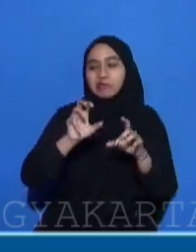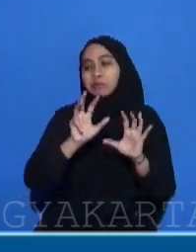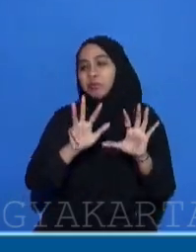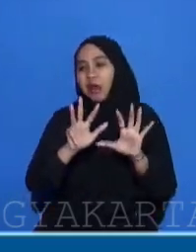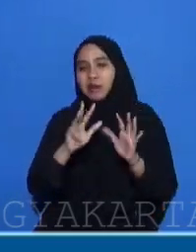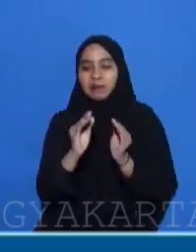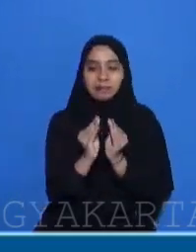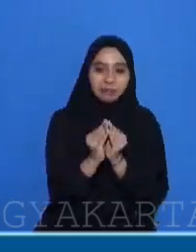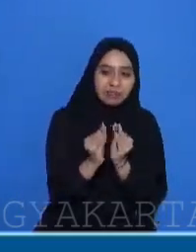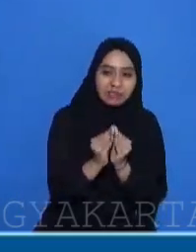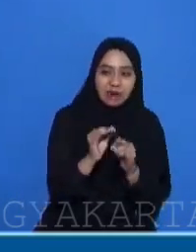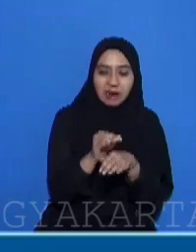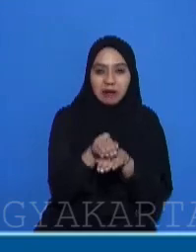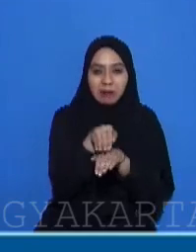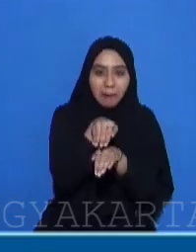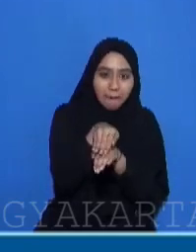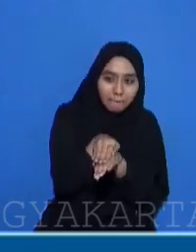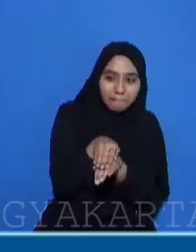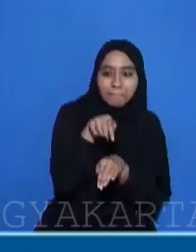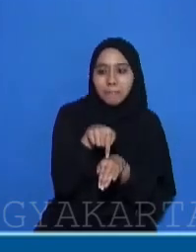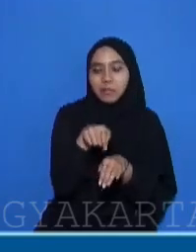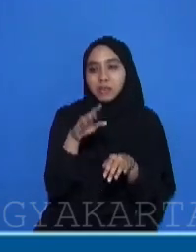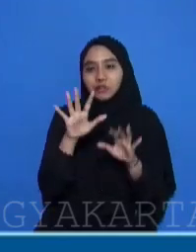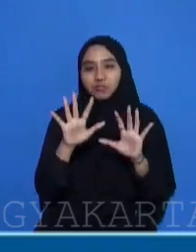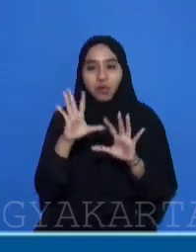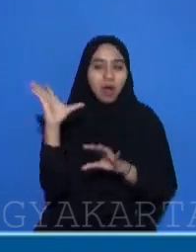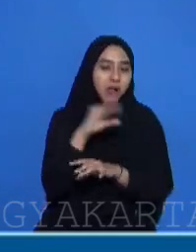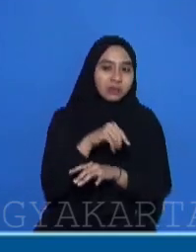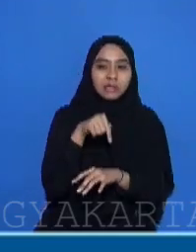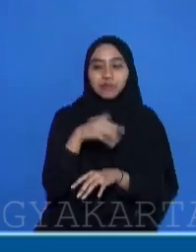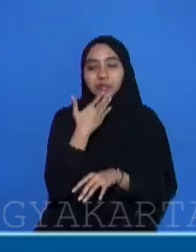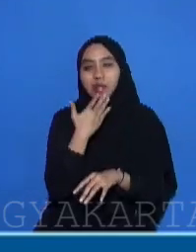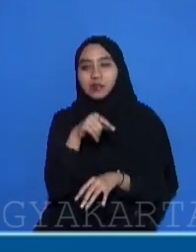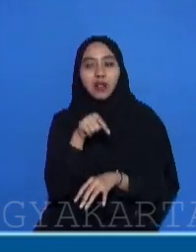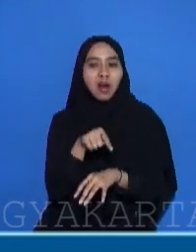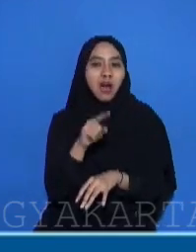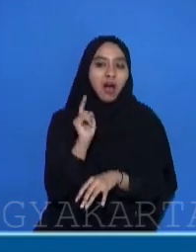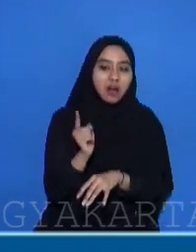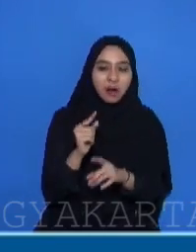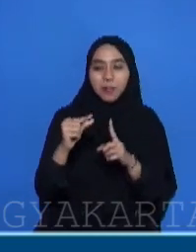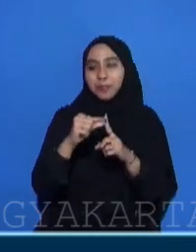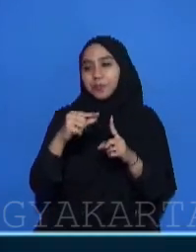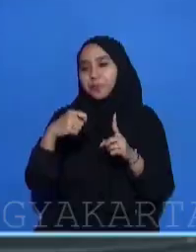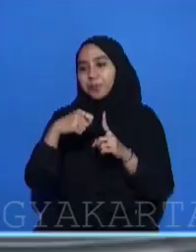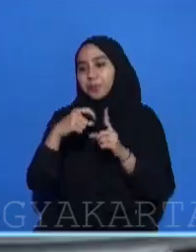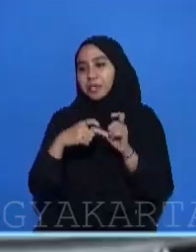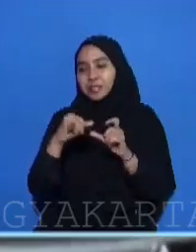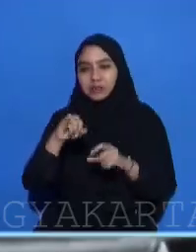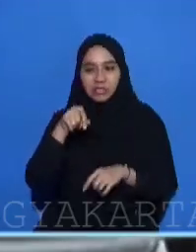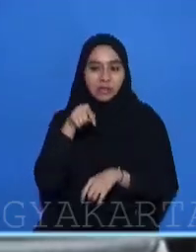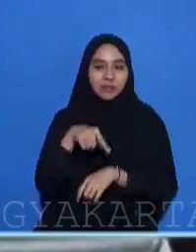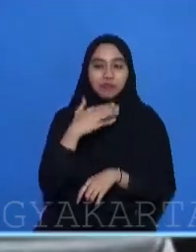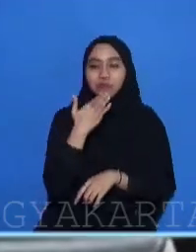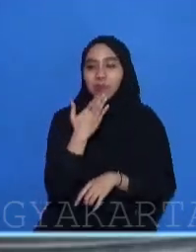angmipun dinten moten namung dipunadosaken iwen Klangenan ananging peksi tru utawi ruak-ruak Menik Ugi